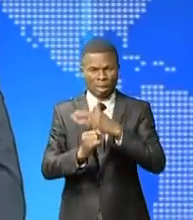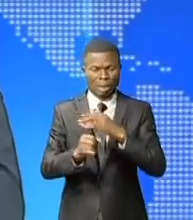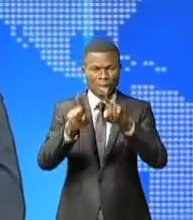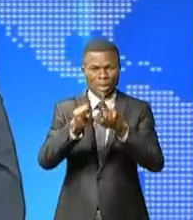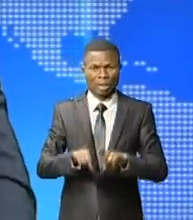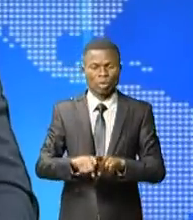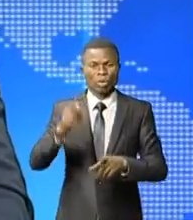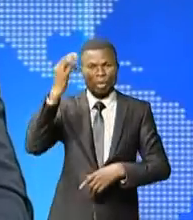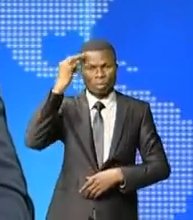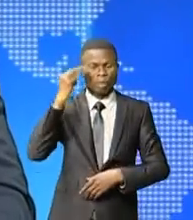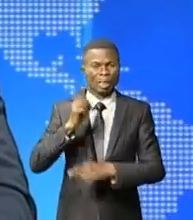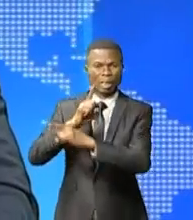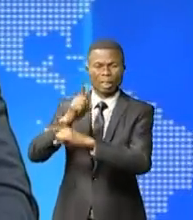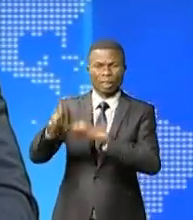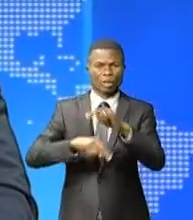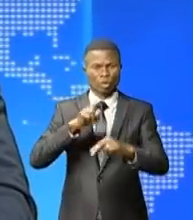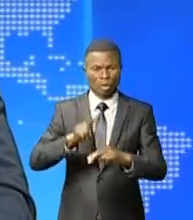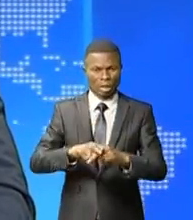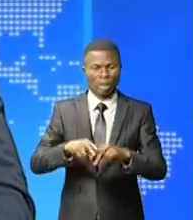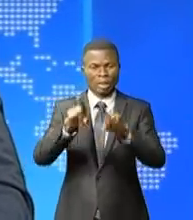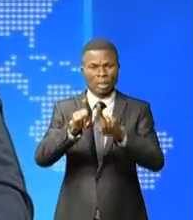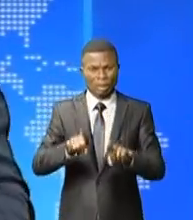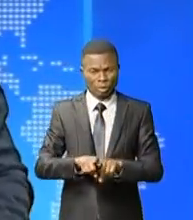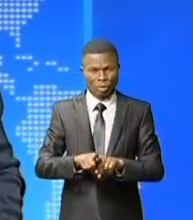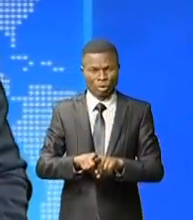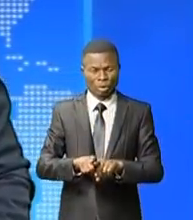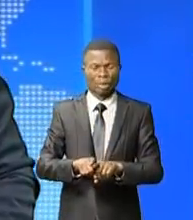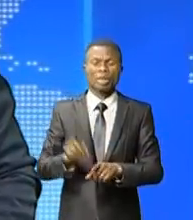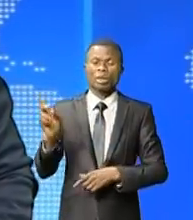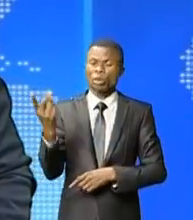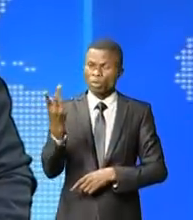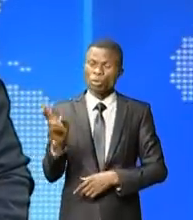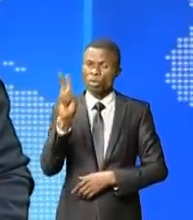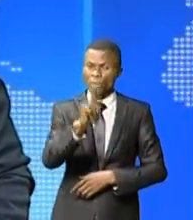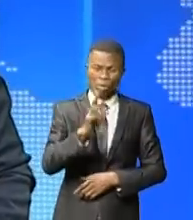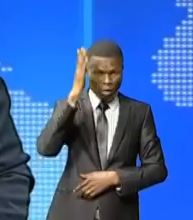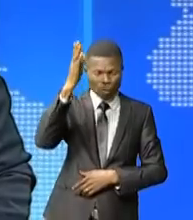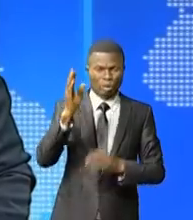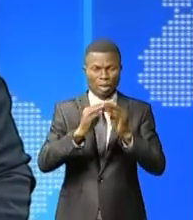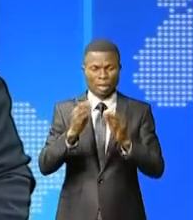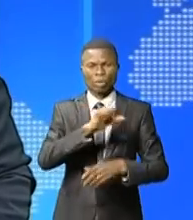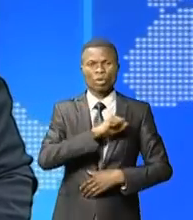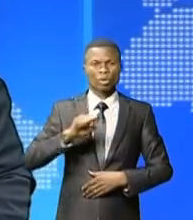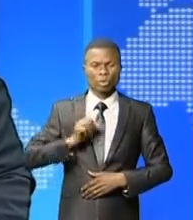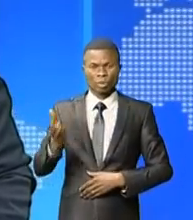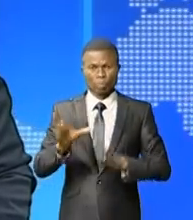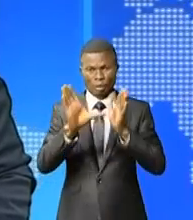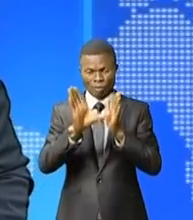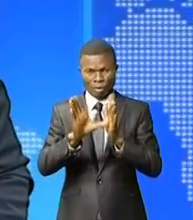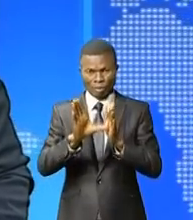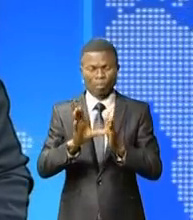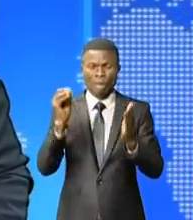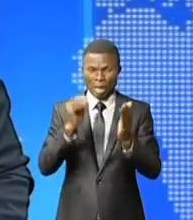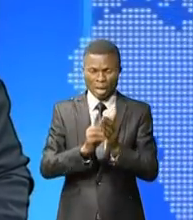le ministre de la Défense nationale à se présenter au Sénat. En image, pour la 8e